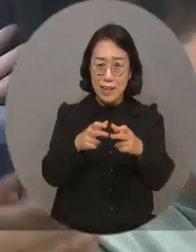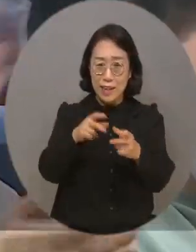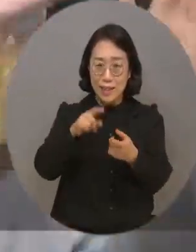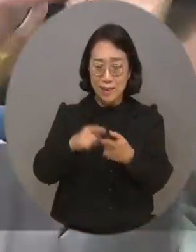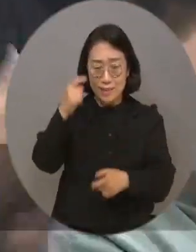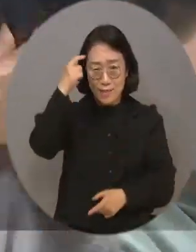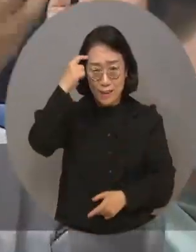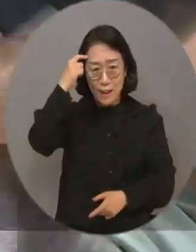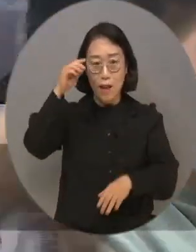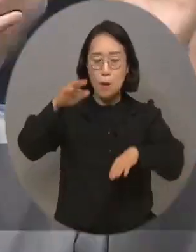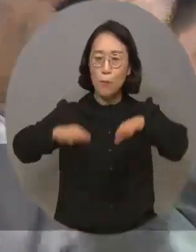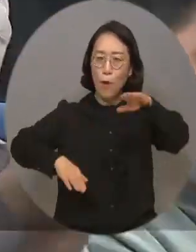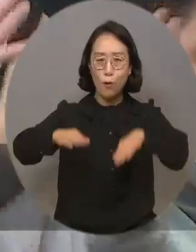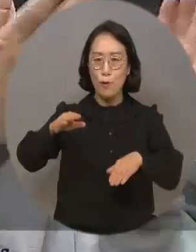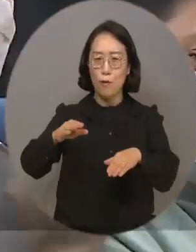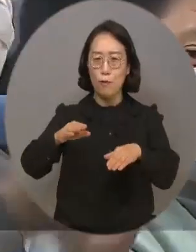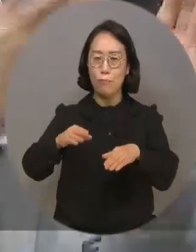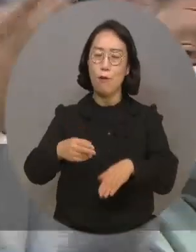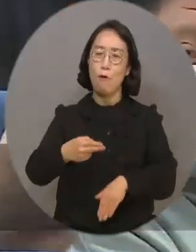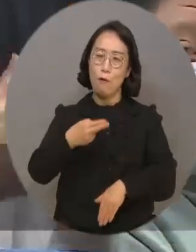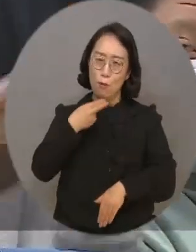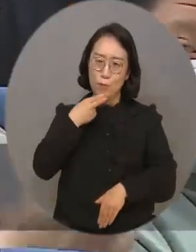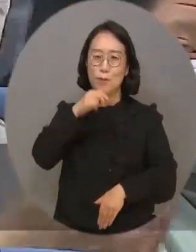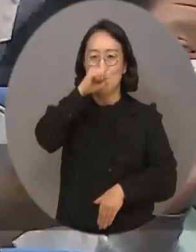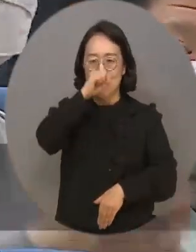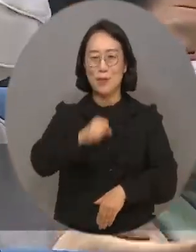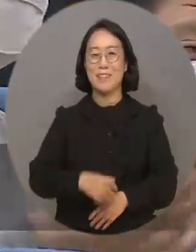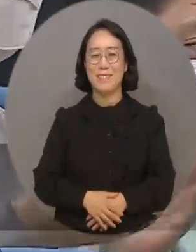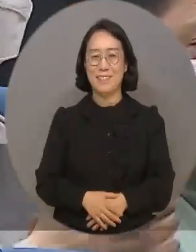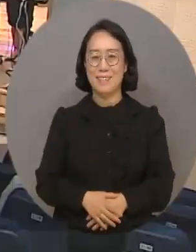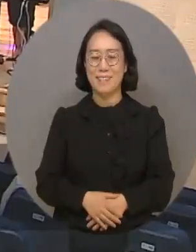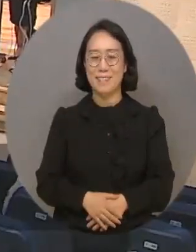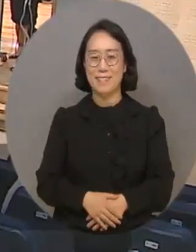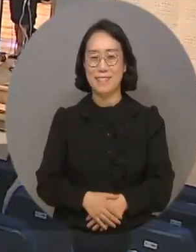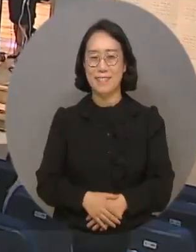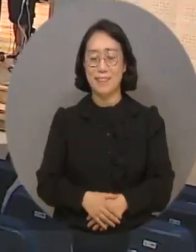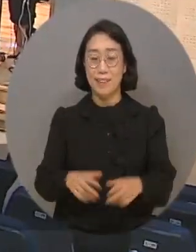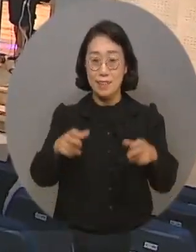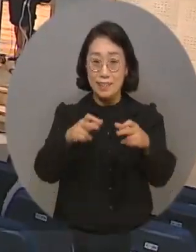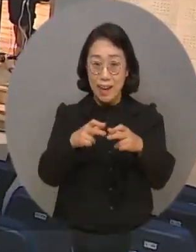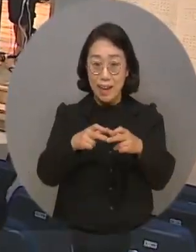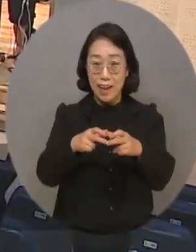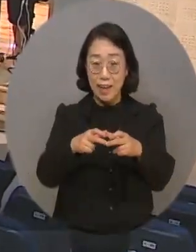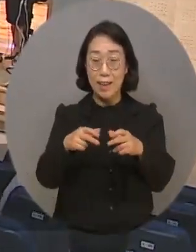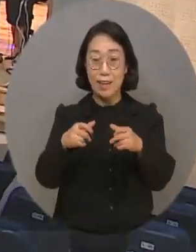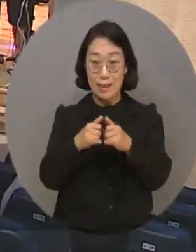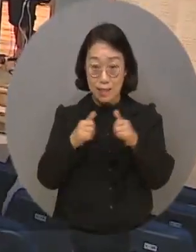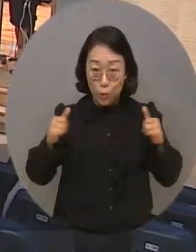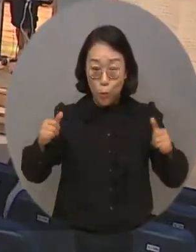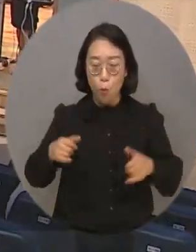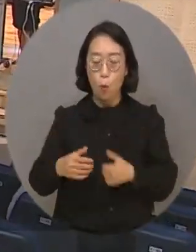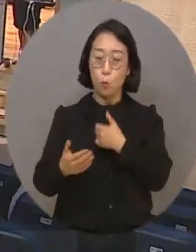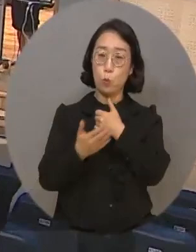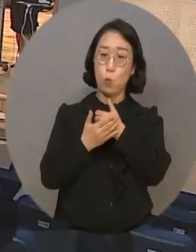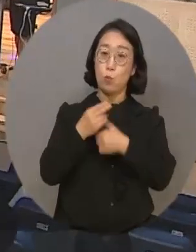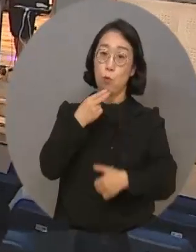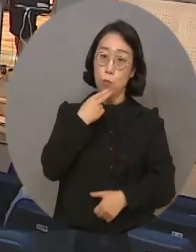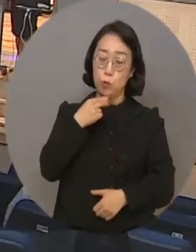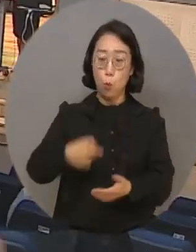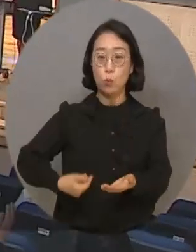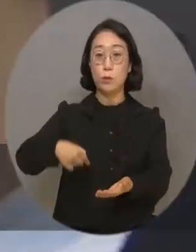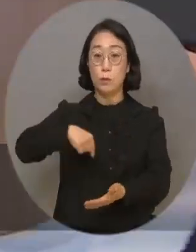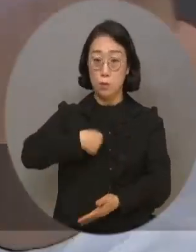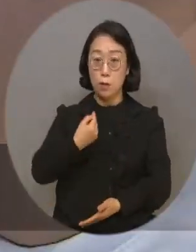장애인들에게 편견 같은 걸 좀 버렸으면 좋겠어요. 장애인들도 도움 없이 혼자 할